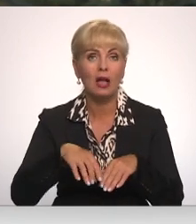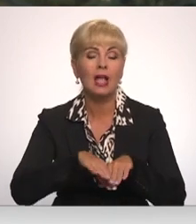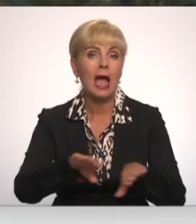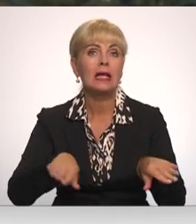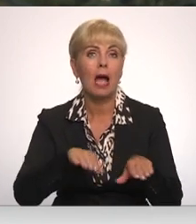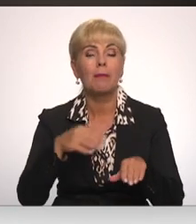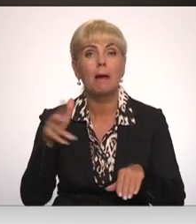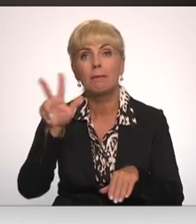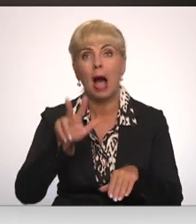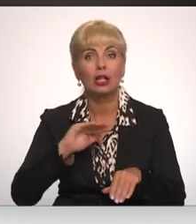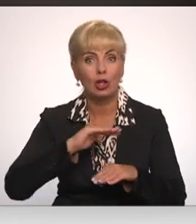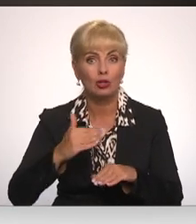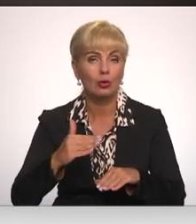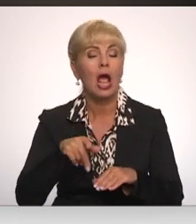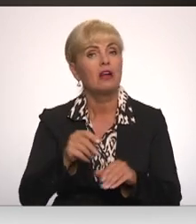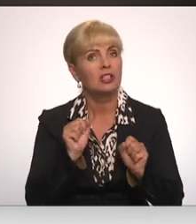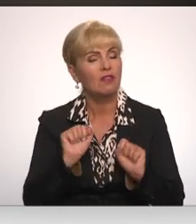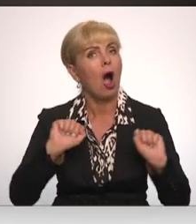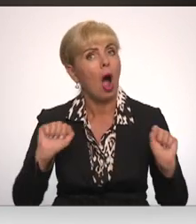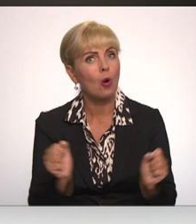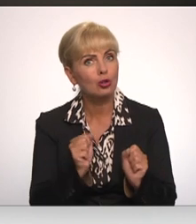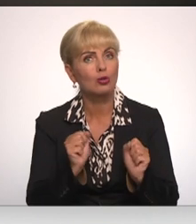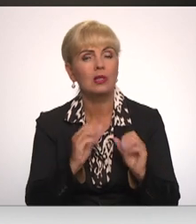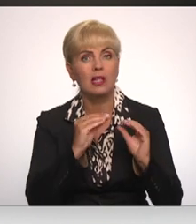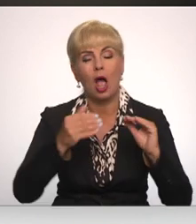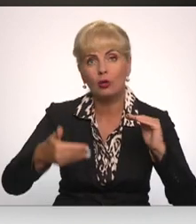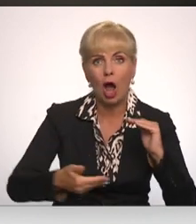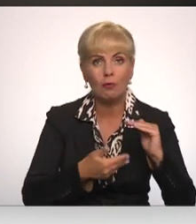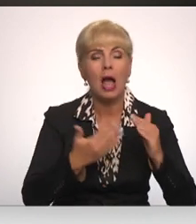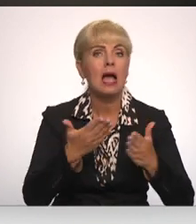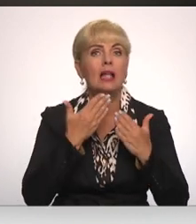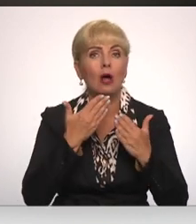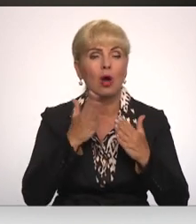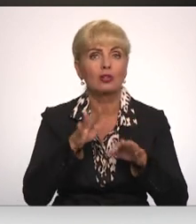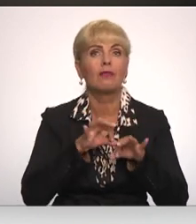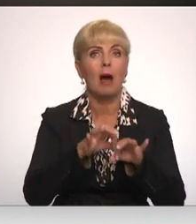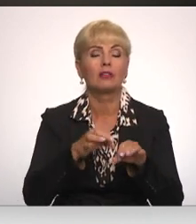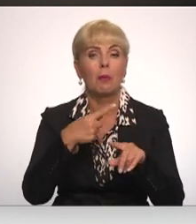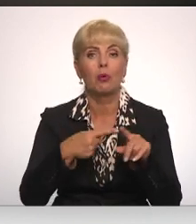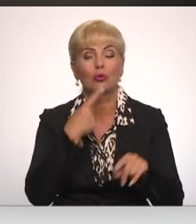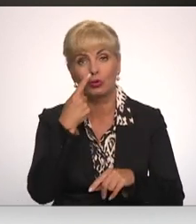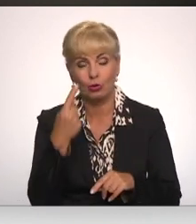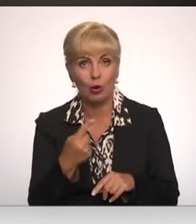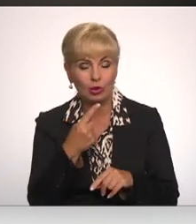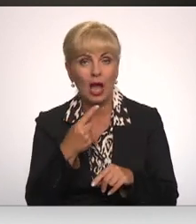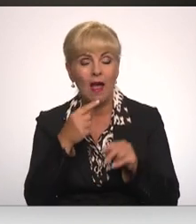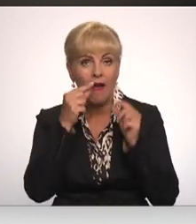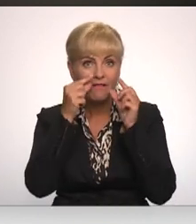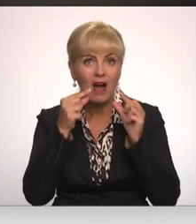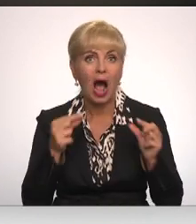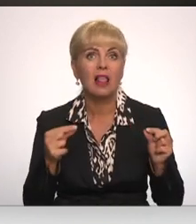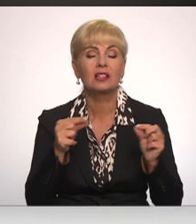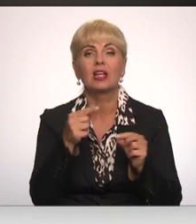jūrā. Valzirgi dzīvo ledainos ūdeņos. Zem ledus kārtas neieelpojot gaisu, tie var pavadīt pat pusstundu. Valzirgi tiek uzskatīti